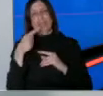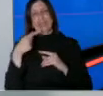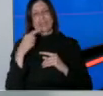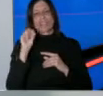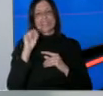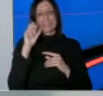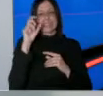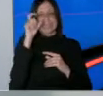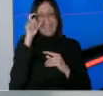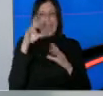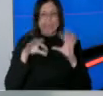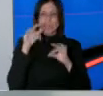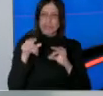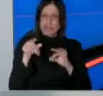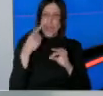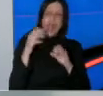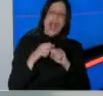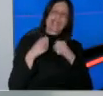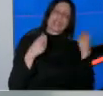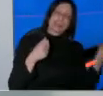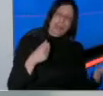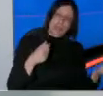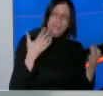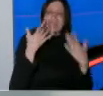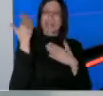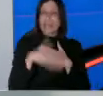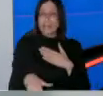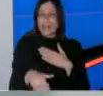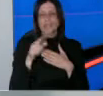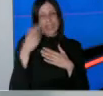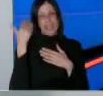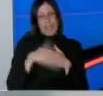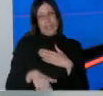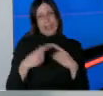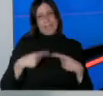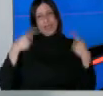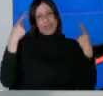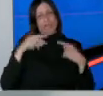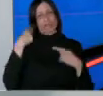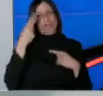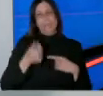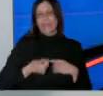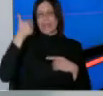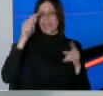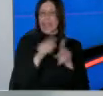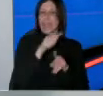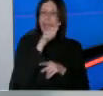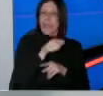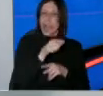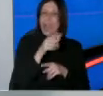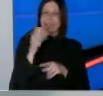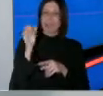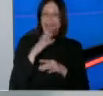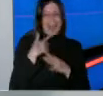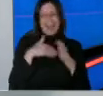שלו, לערבים, לשמאלנים. מתי זה ייגמר? זה ייגמר ביום שיהיה לנו מנהיג כמוך, שיבוא עם תקווה.